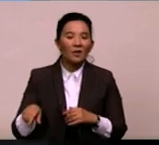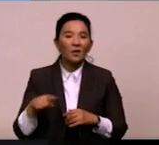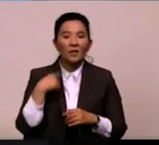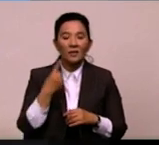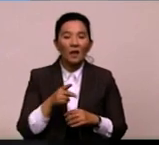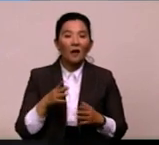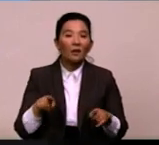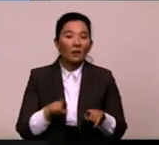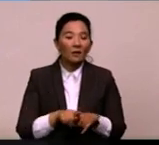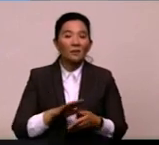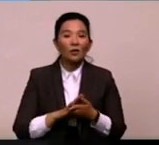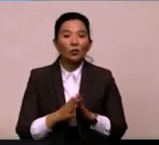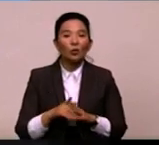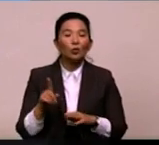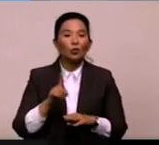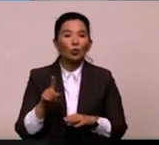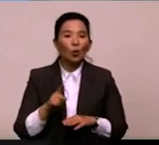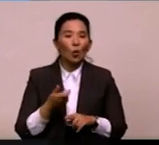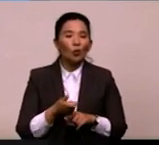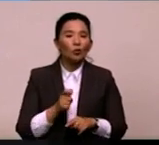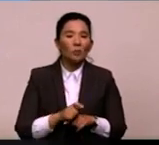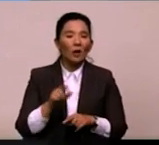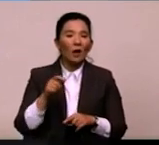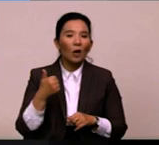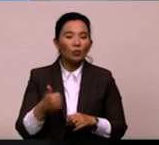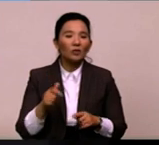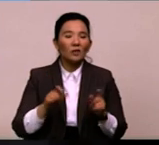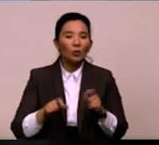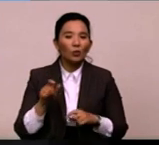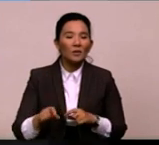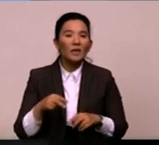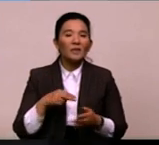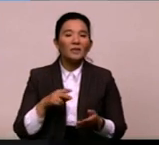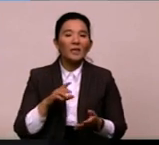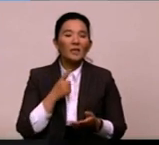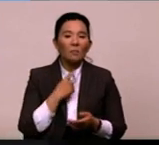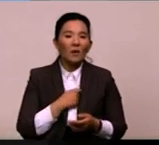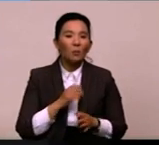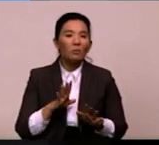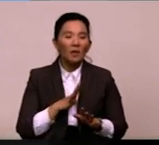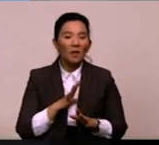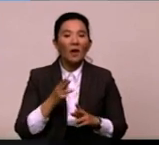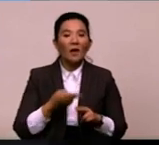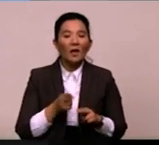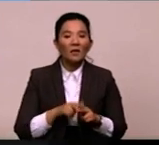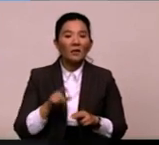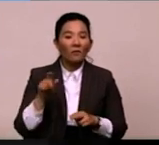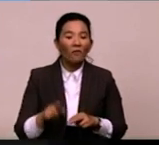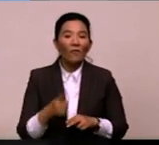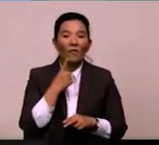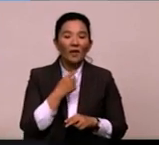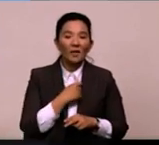так сложилось, что наиболее значимые должности в ханстве занимали военные. Именно